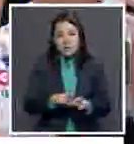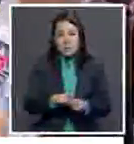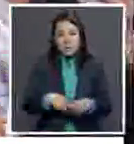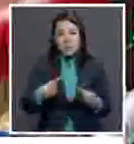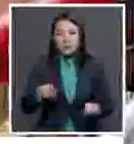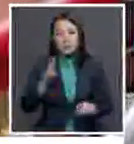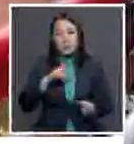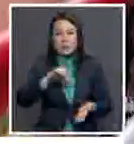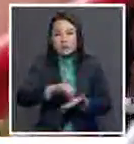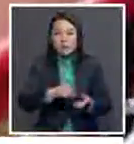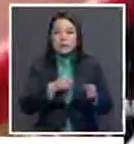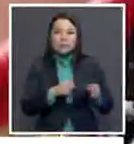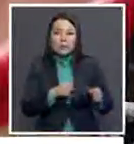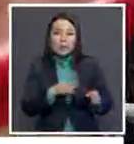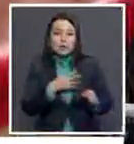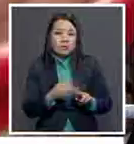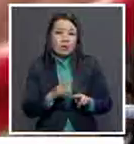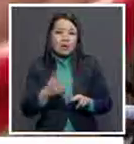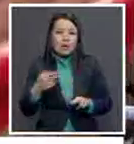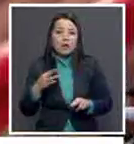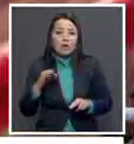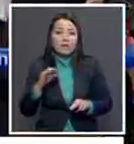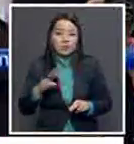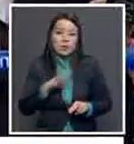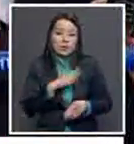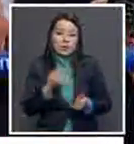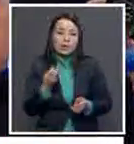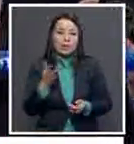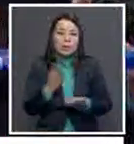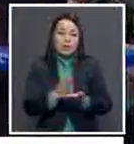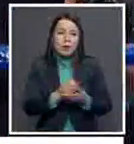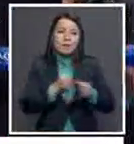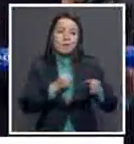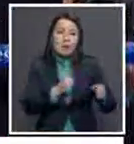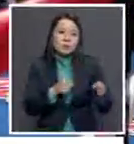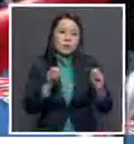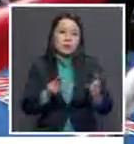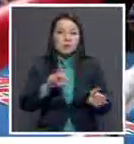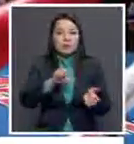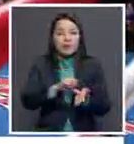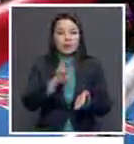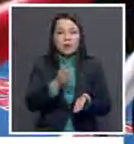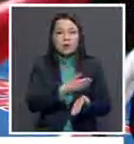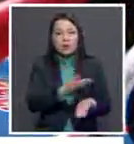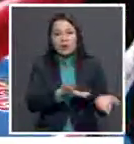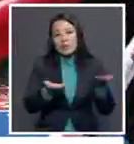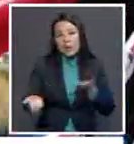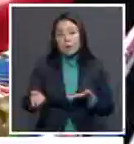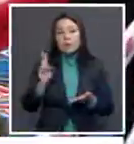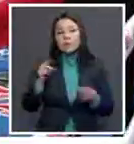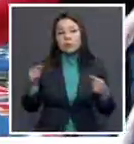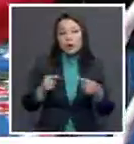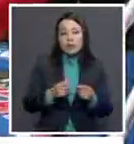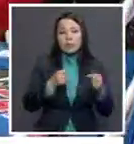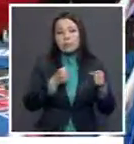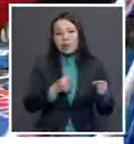қолғап шебермен жұдырықтасады. Головкинге қарсы шығуға бірнеше мықты боксшылар ниет білдіріп отыр. Енді отандасымыздың нақты кіммен